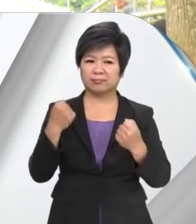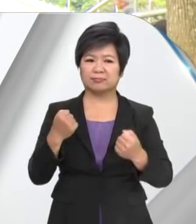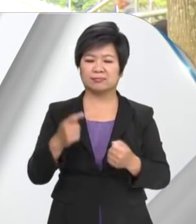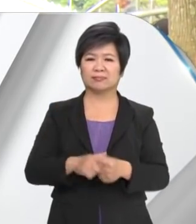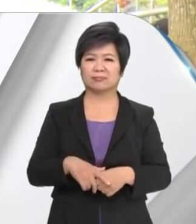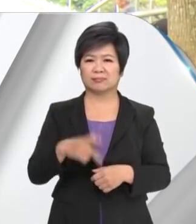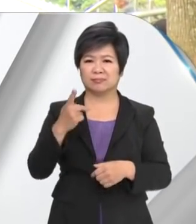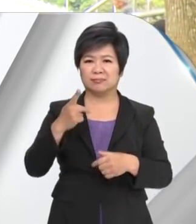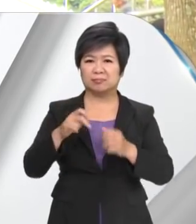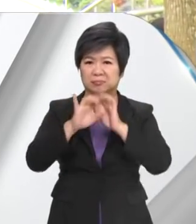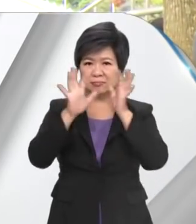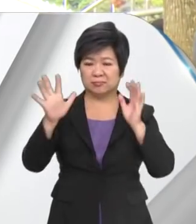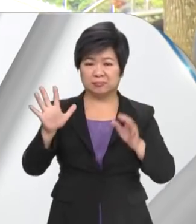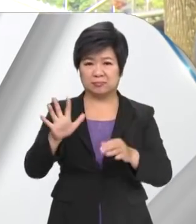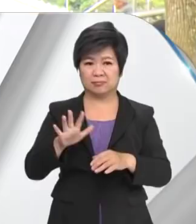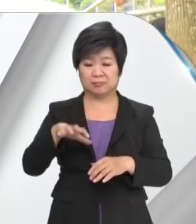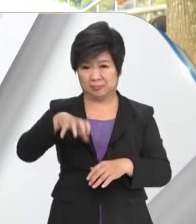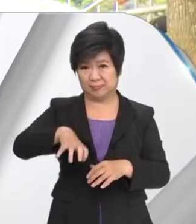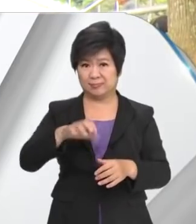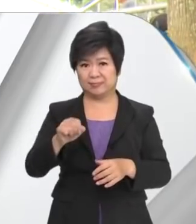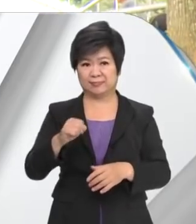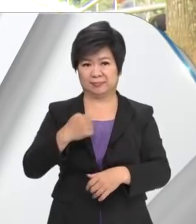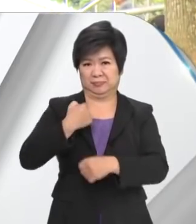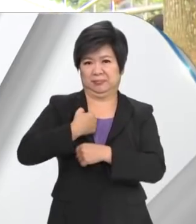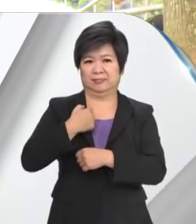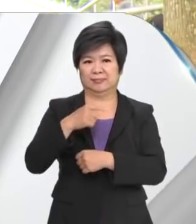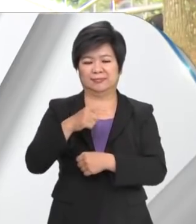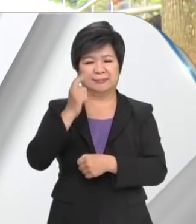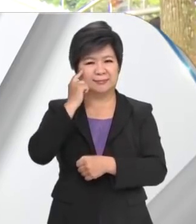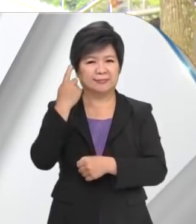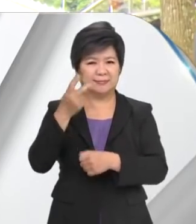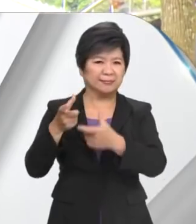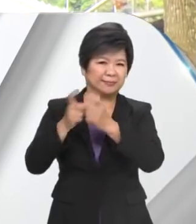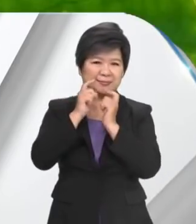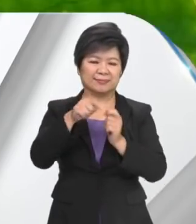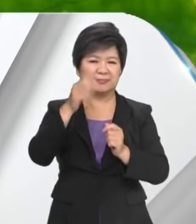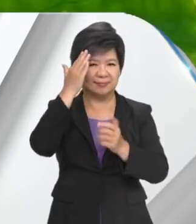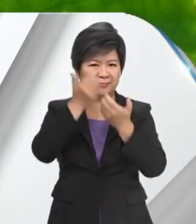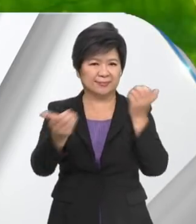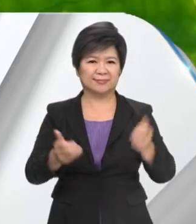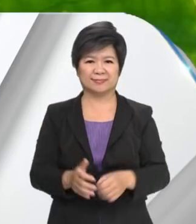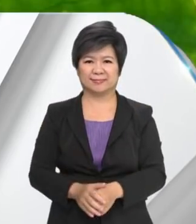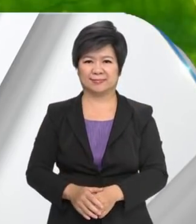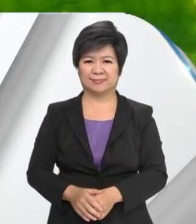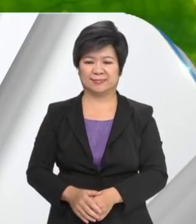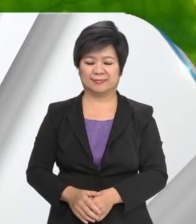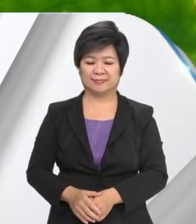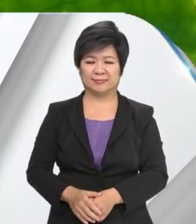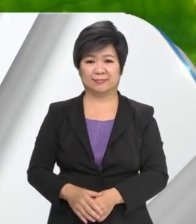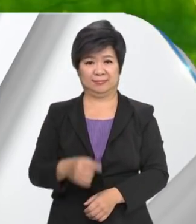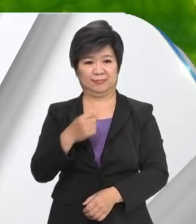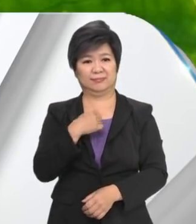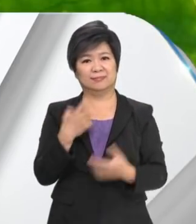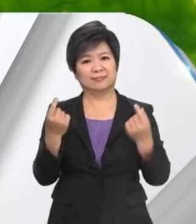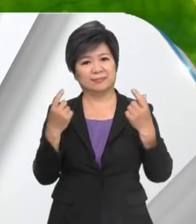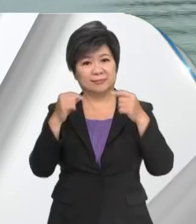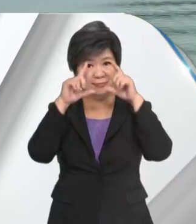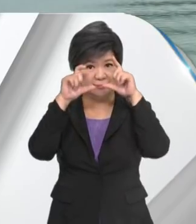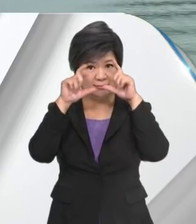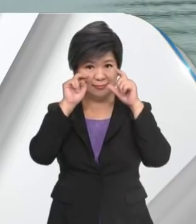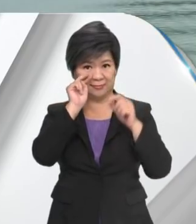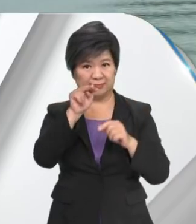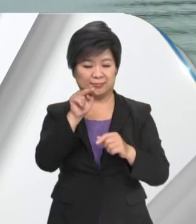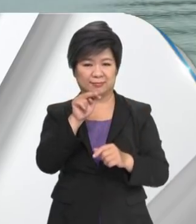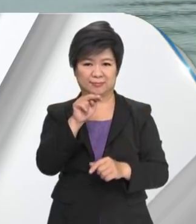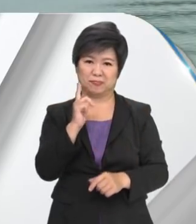时候的那个感受有没有，就非常棒，就很想要再回来头份这样子。 我们也是从照片上看到那